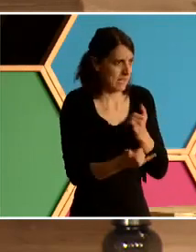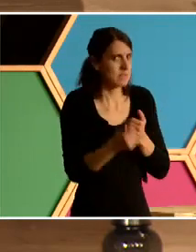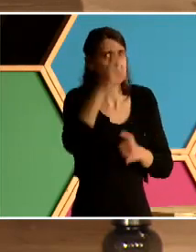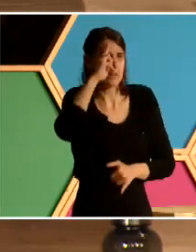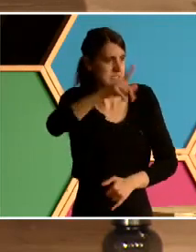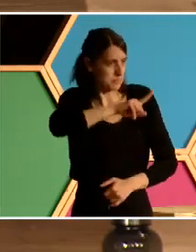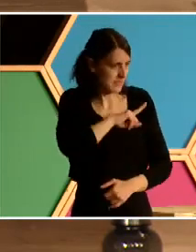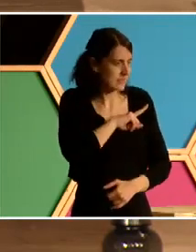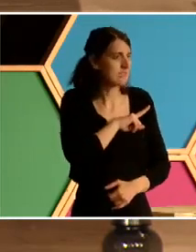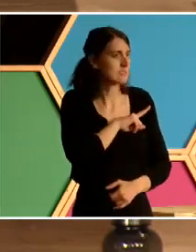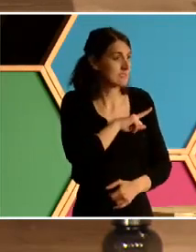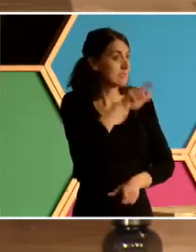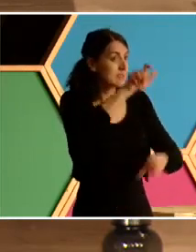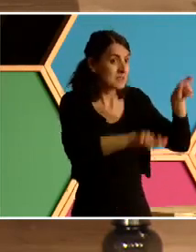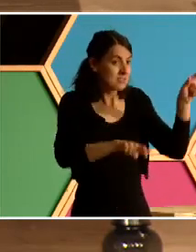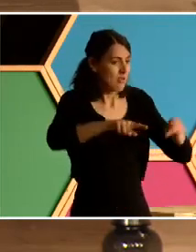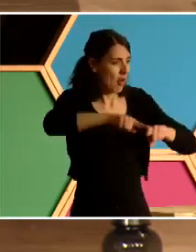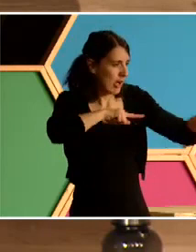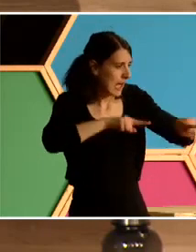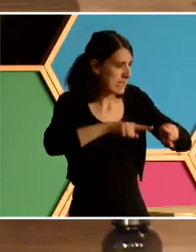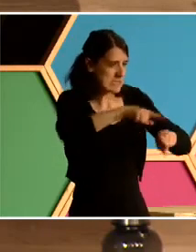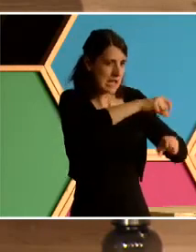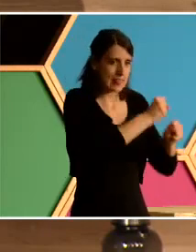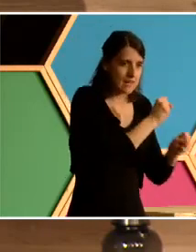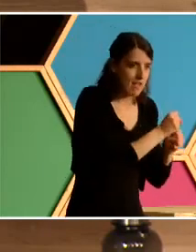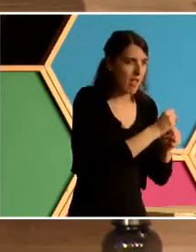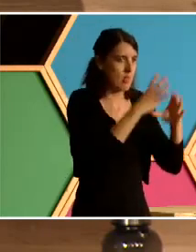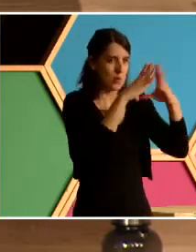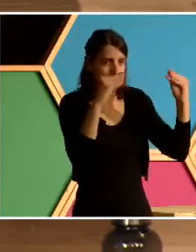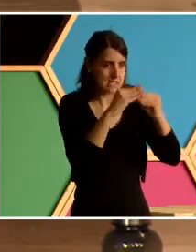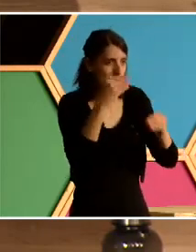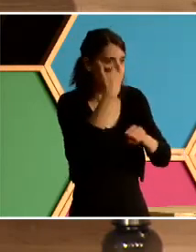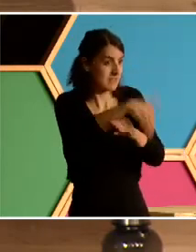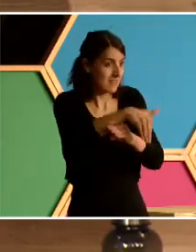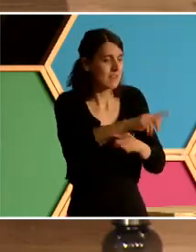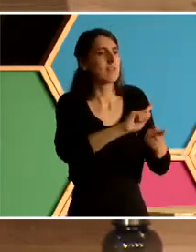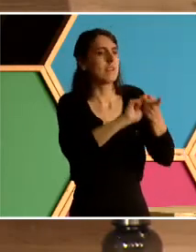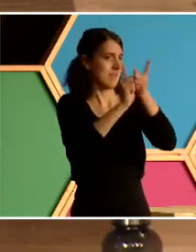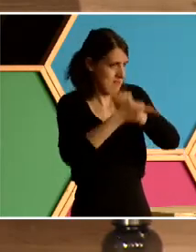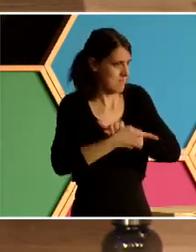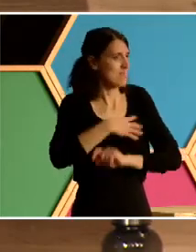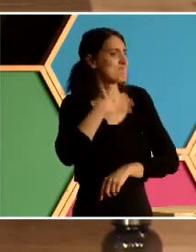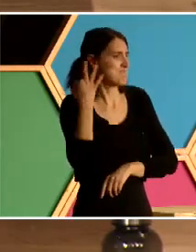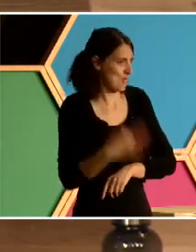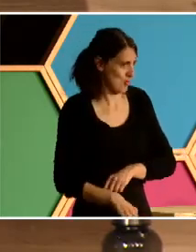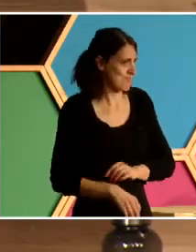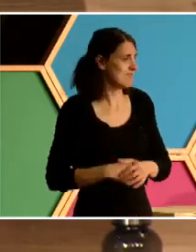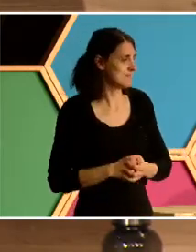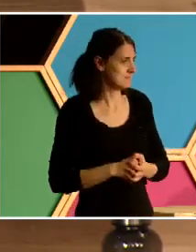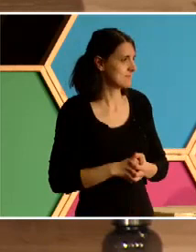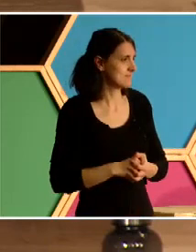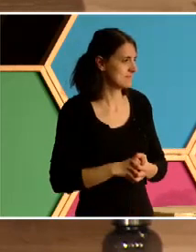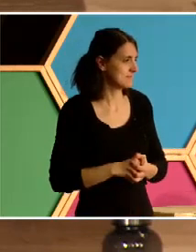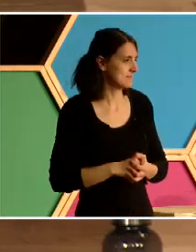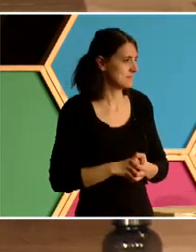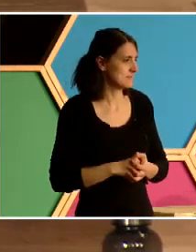quan la gent s'organitza en els llocs de treball, a la universitat, en els carrers, el canvi és possible. I això va ser